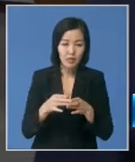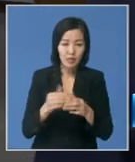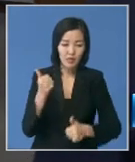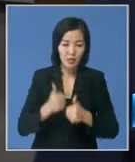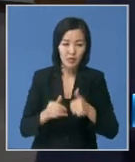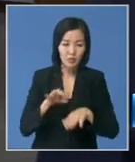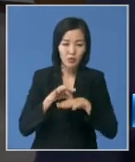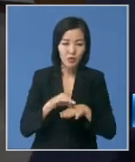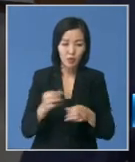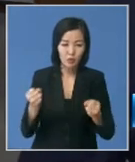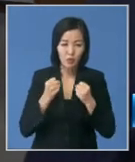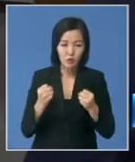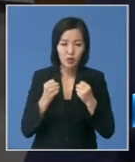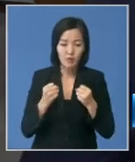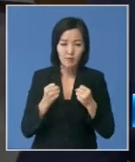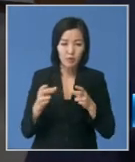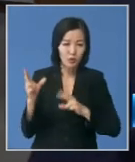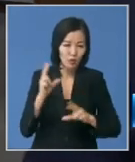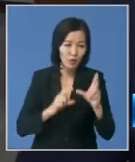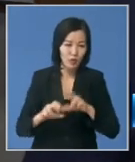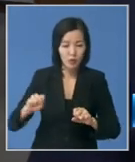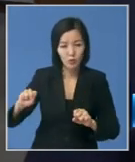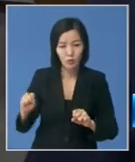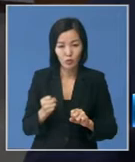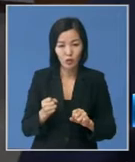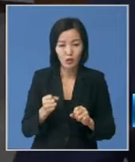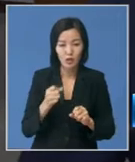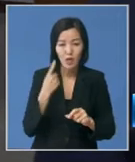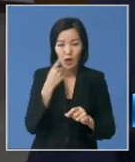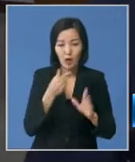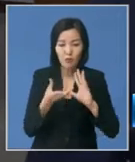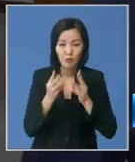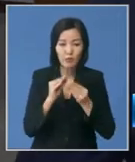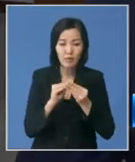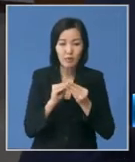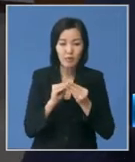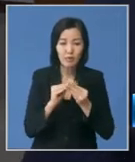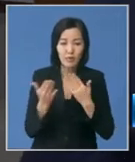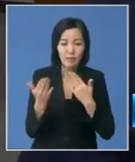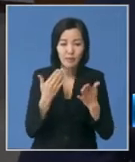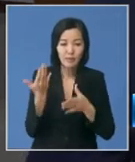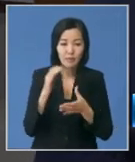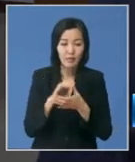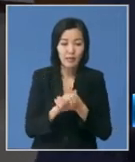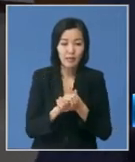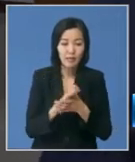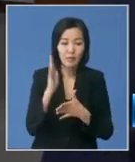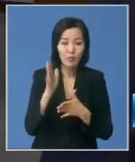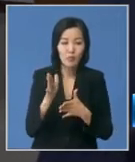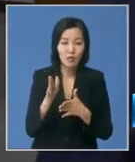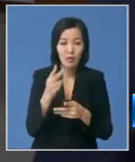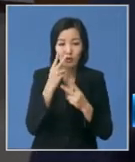жаңағы біздің спортшыларымыздың, студенттеріміздің достығын, ауызбіршілігін бірімен танысып, болашаққа